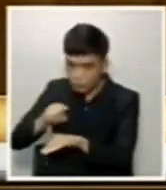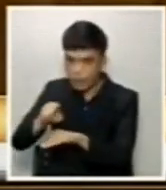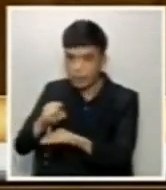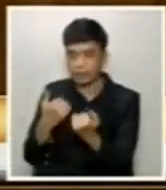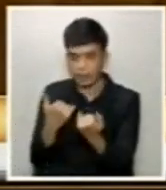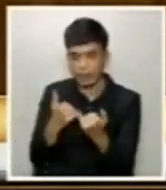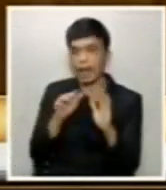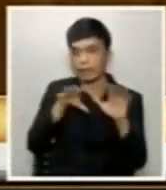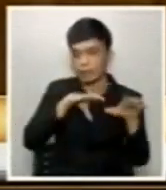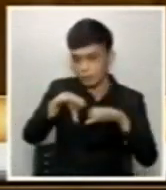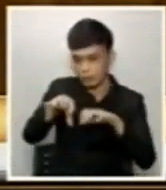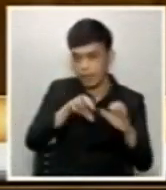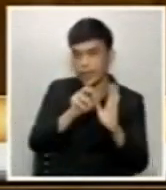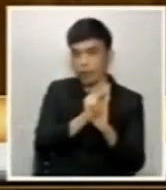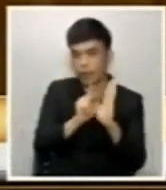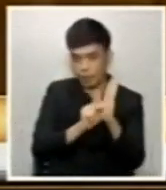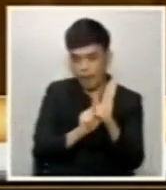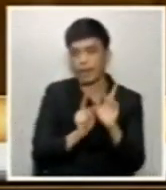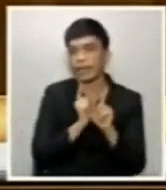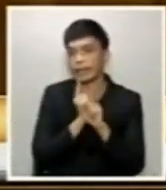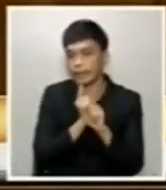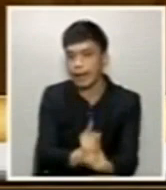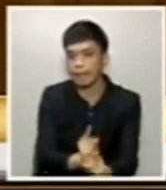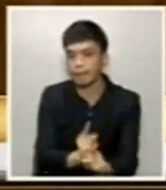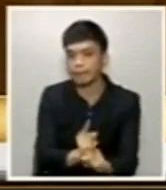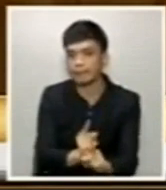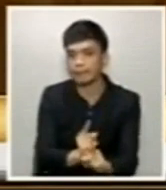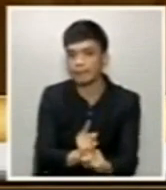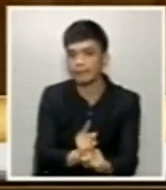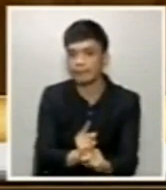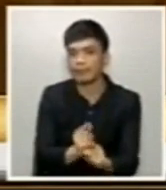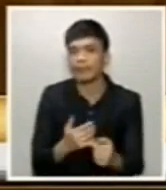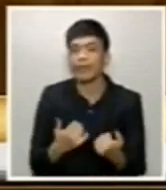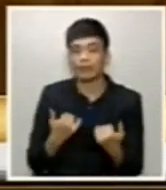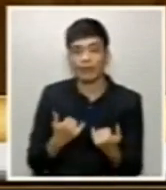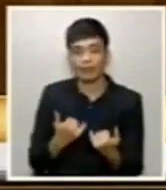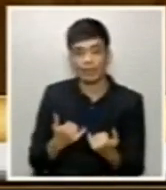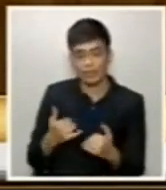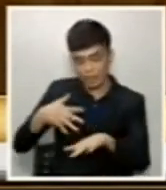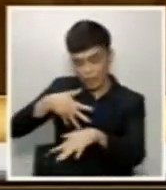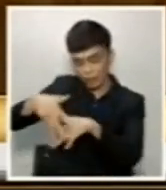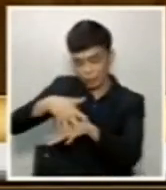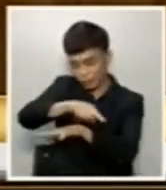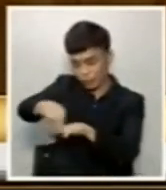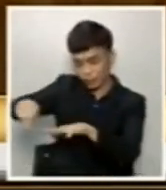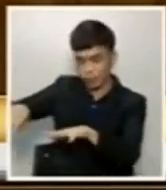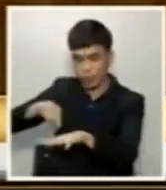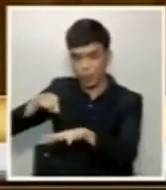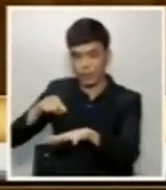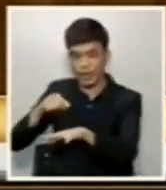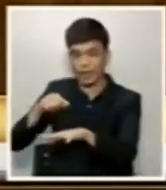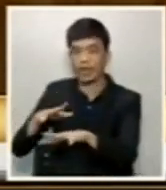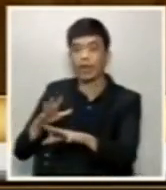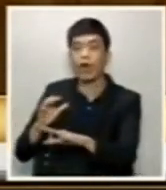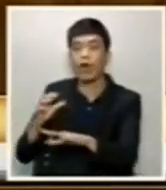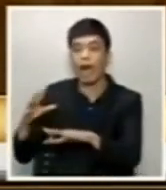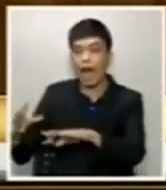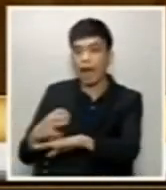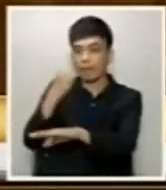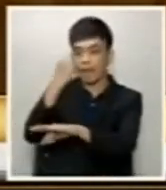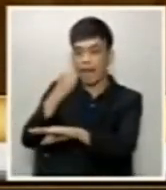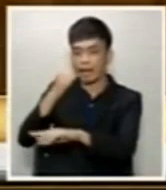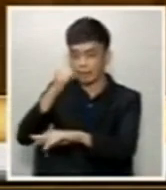นะครับก็ทราบอยู่นะครับว่าบางพื้นที่เนี่ยท้องถิ่นยังไม่มีศักยภาพในการดูแลนะครับผมก็อยากจะขอให้